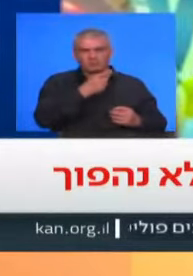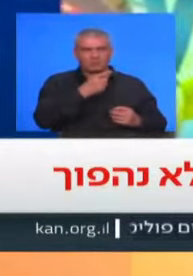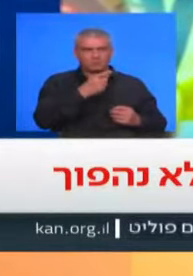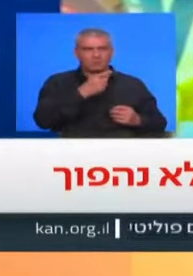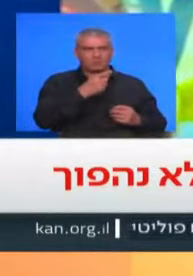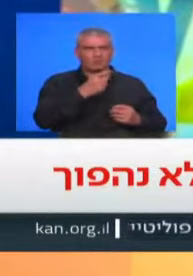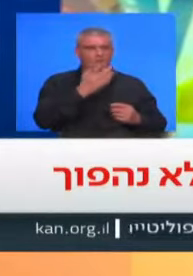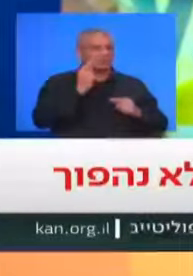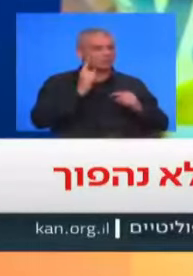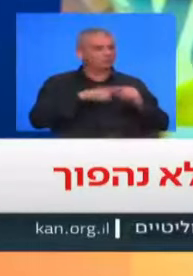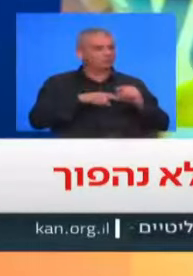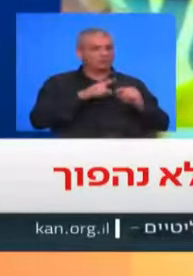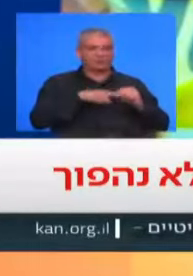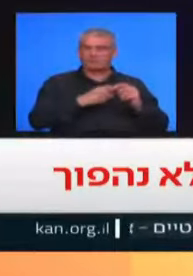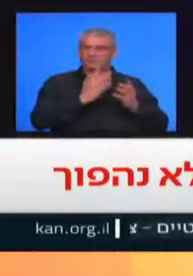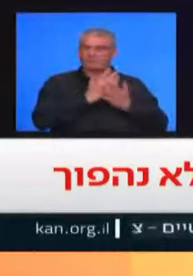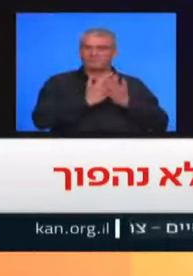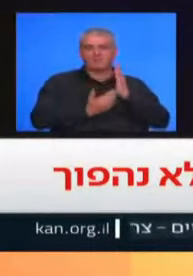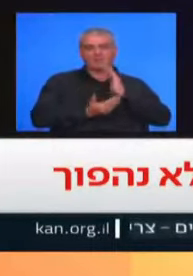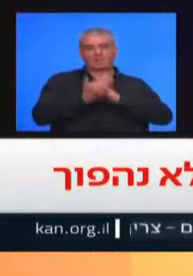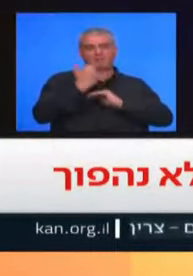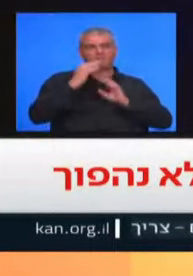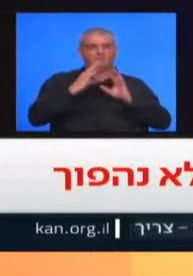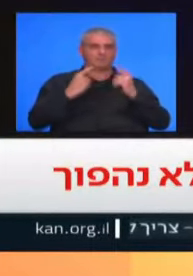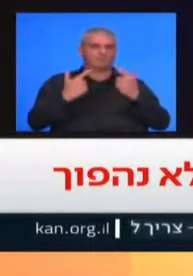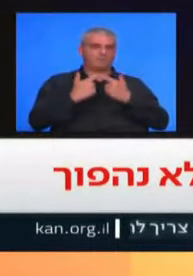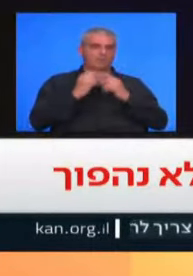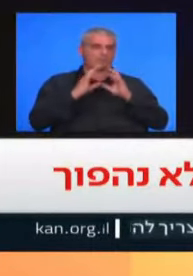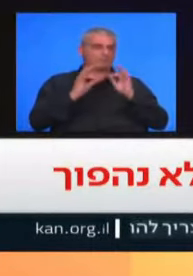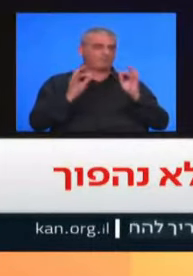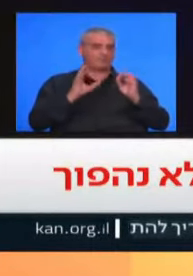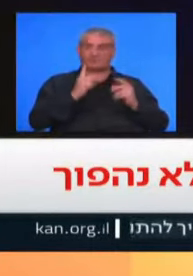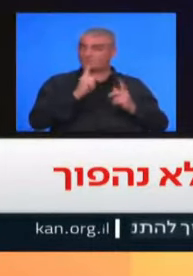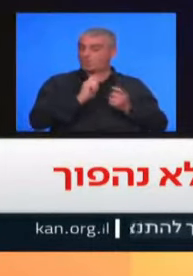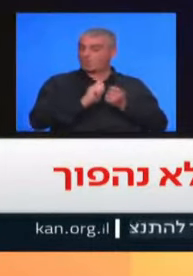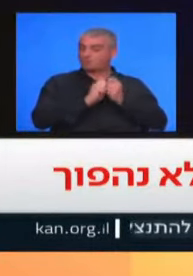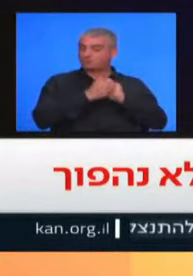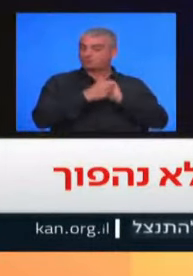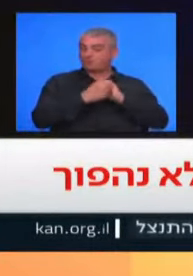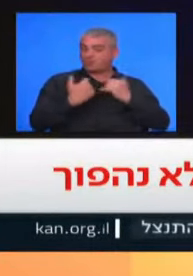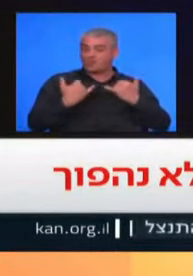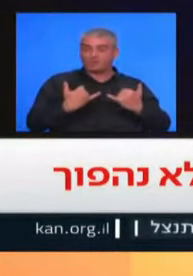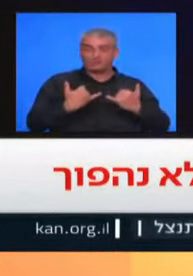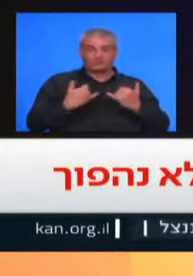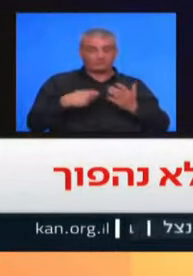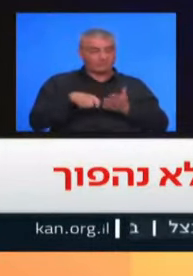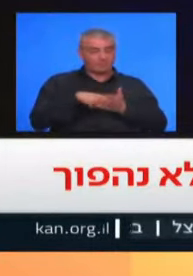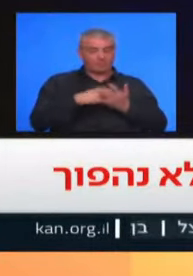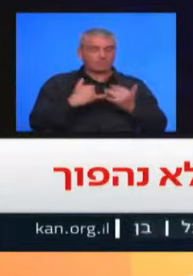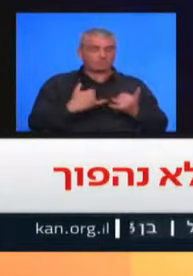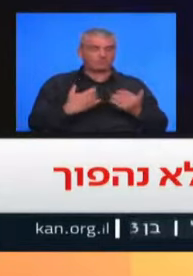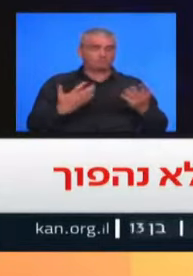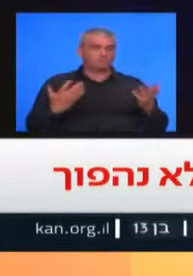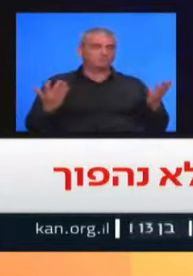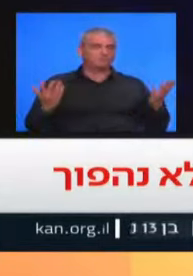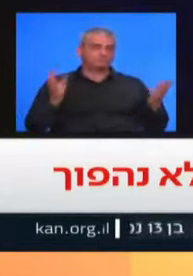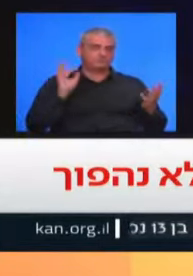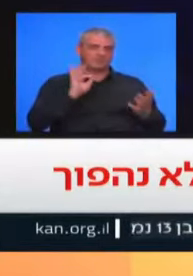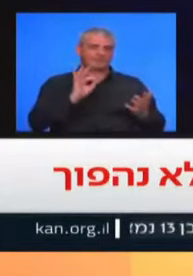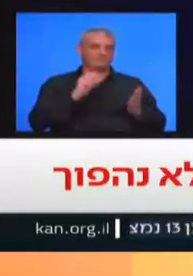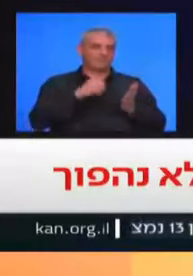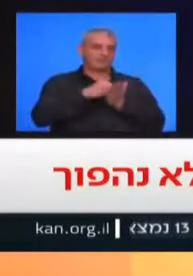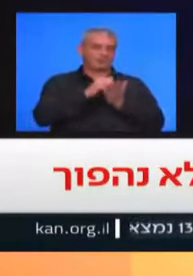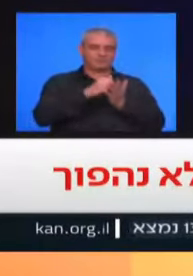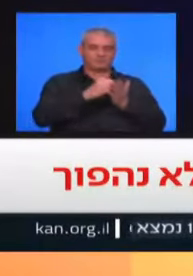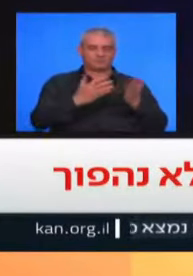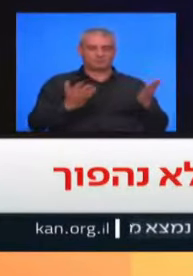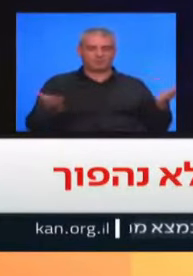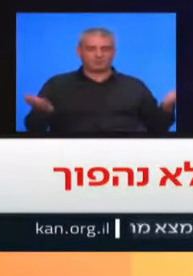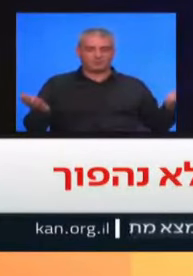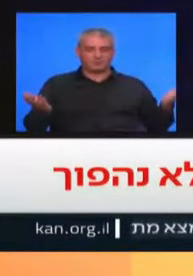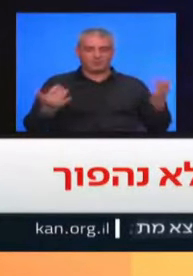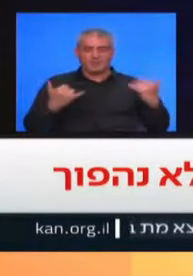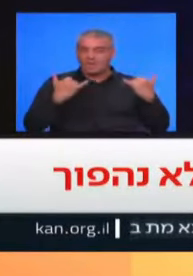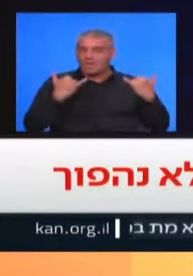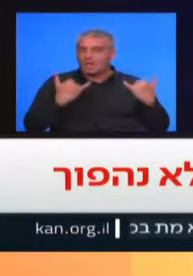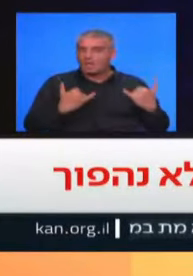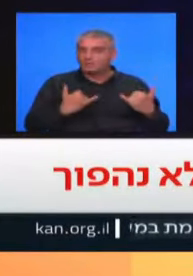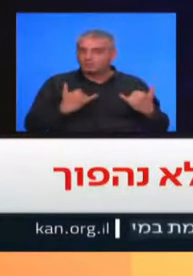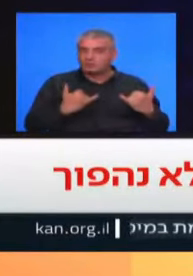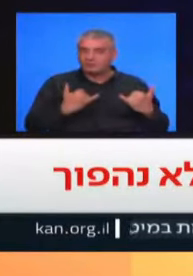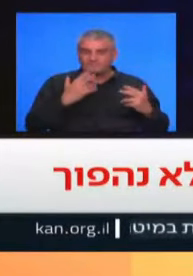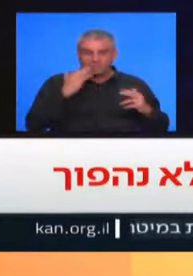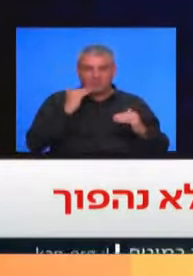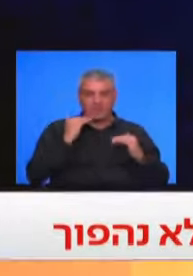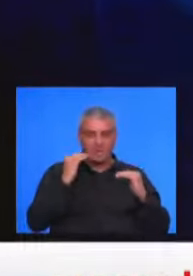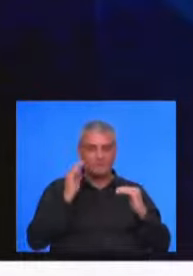איילה כבר לפני שהתחילה המלחמה, שאם לא ישנו אותם עכשיו או יתקנו אותם עכשיו, אז זה יפגע בהמשך. עכשיו, כרגע זה ברמה